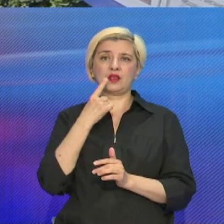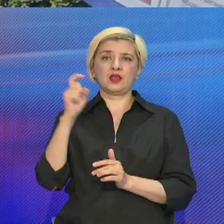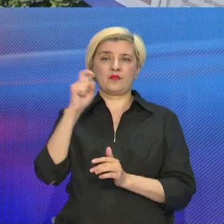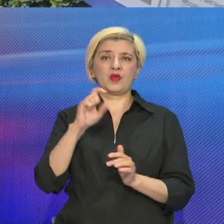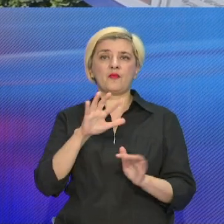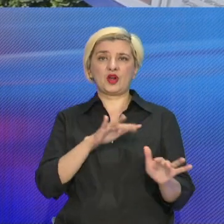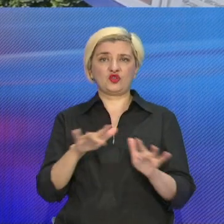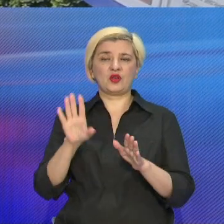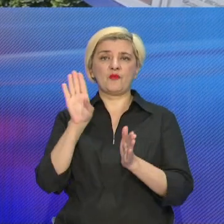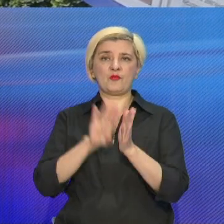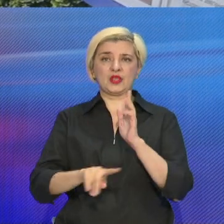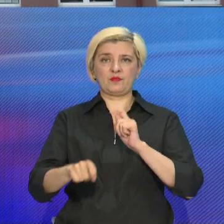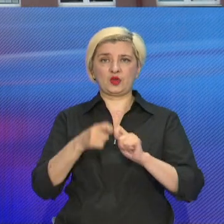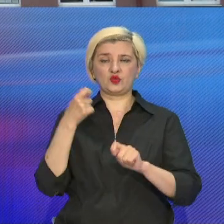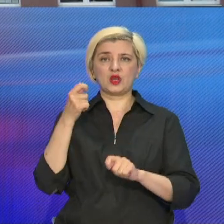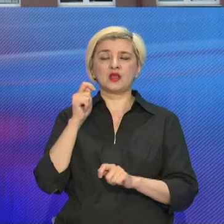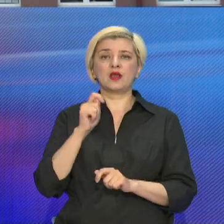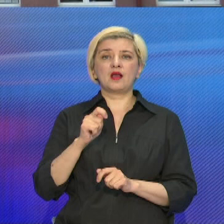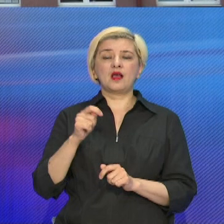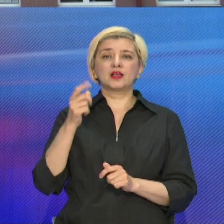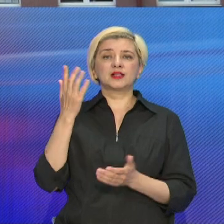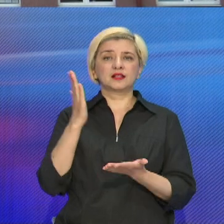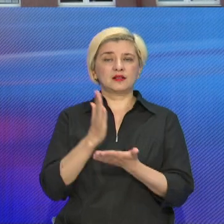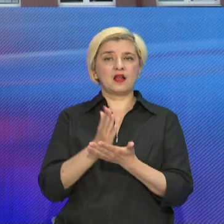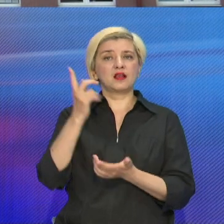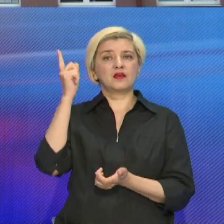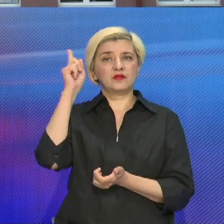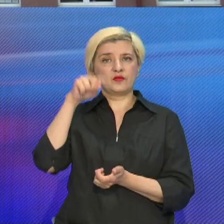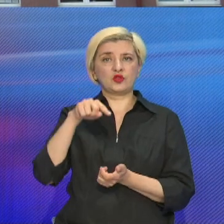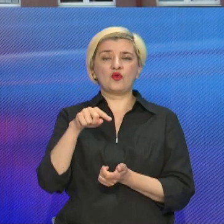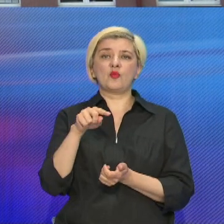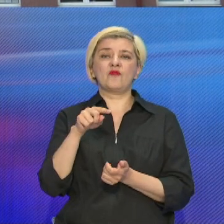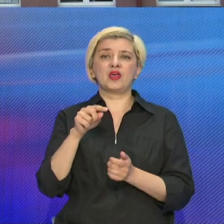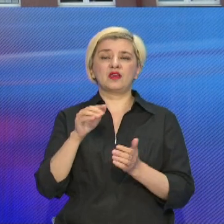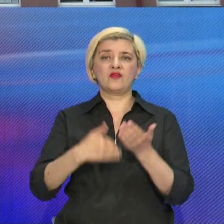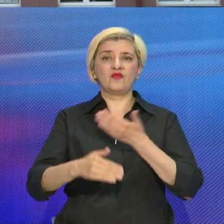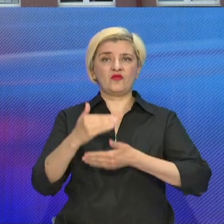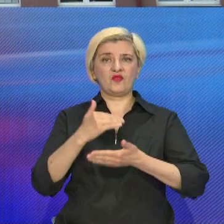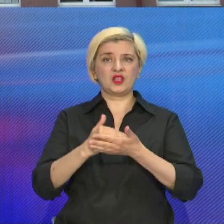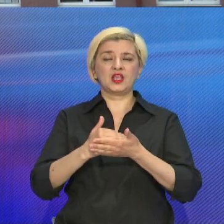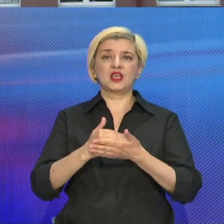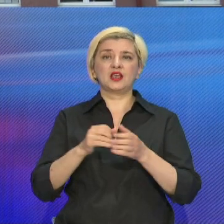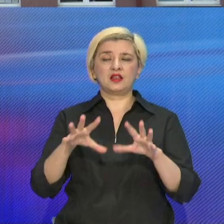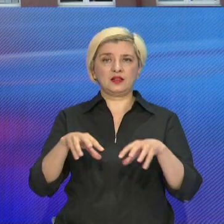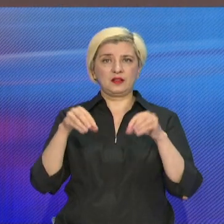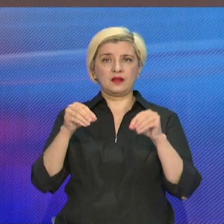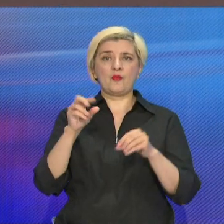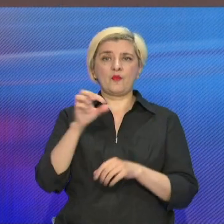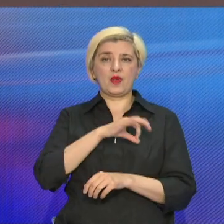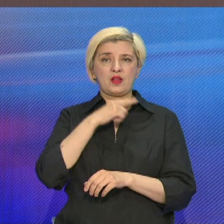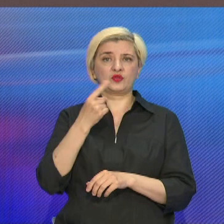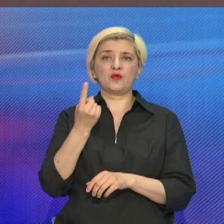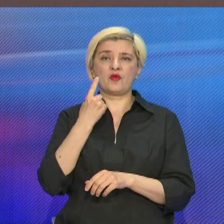не прошли без порушений. Тем часом стали ведомые выники централизованного тестирования по белорусской мове. На 100 баллов написали